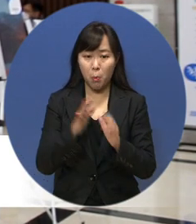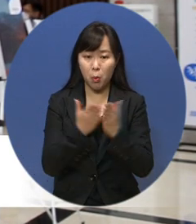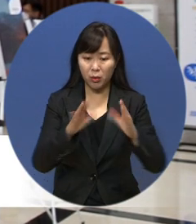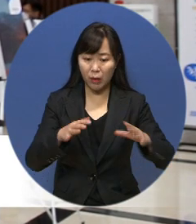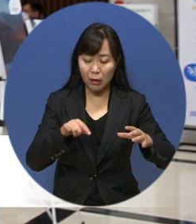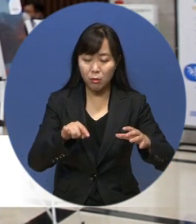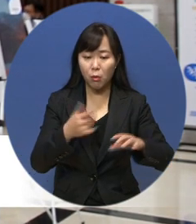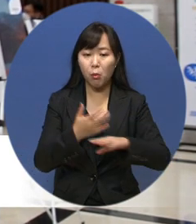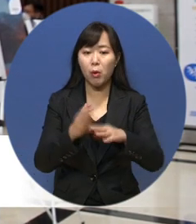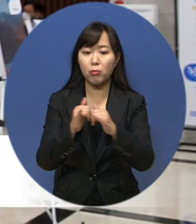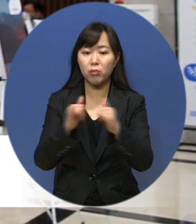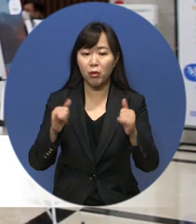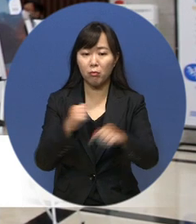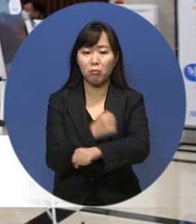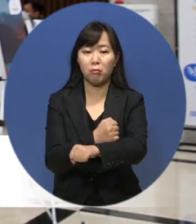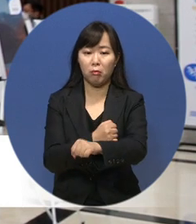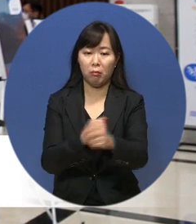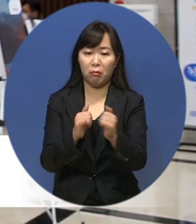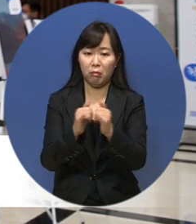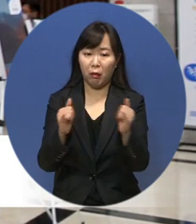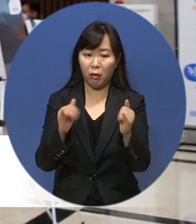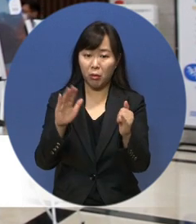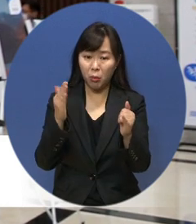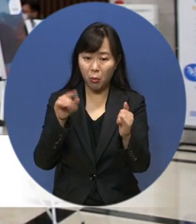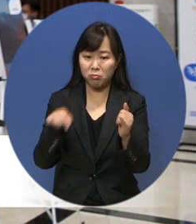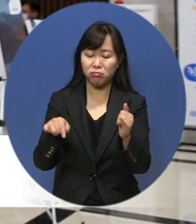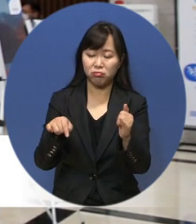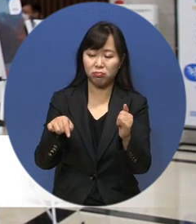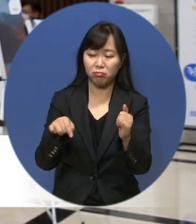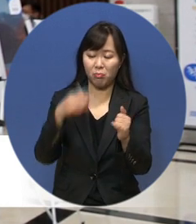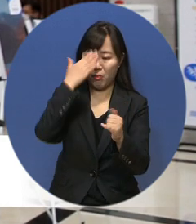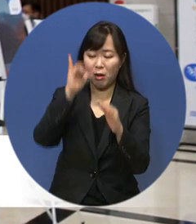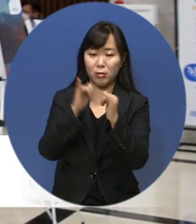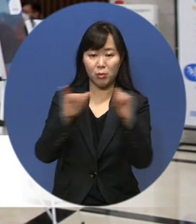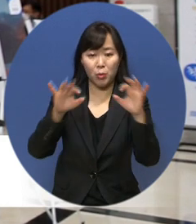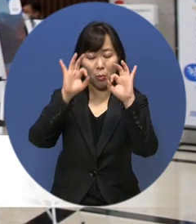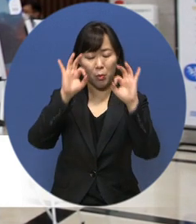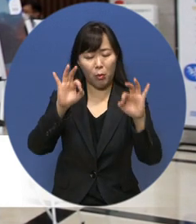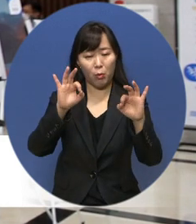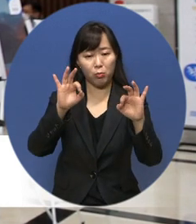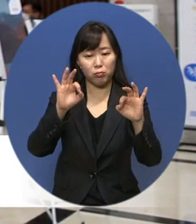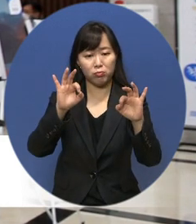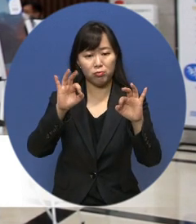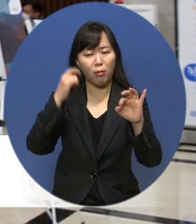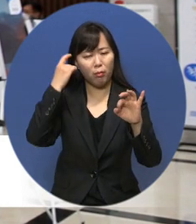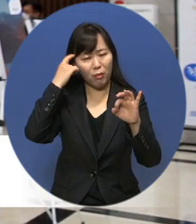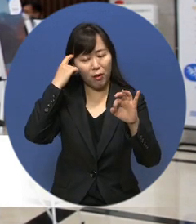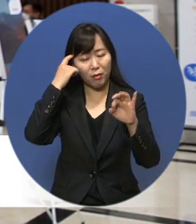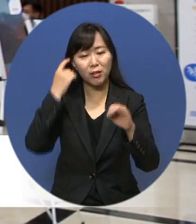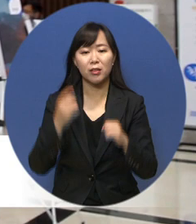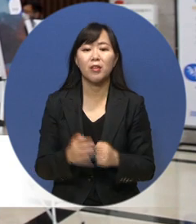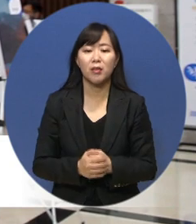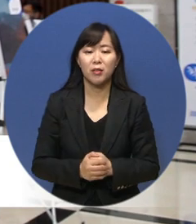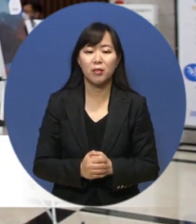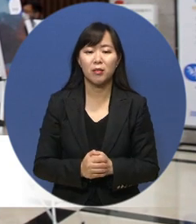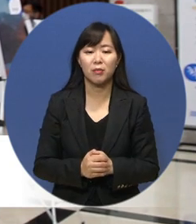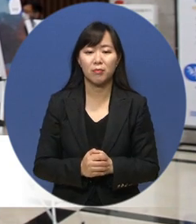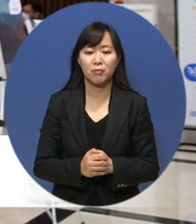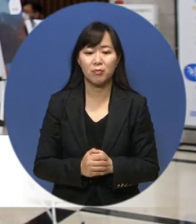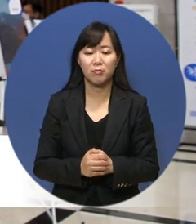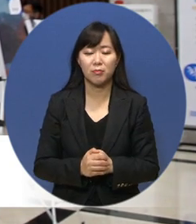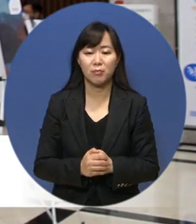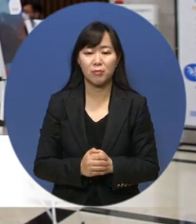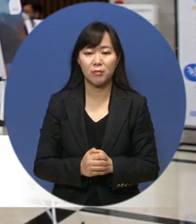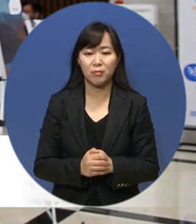이방인이 되고 어 대부분의 한국 사람들도 2분들을 동포 라기보다는 그냥 외국인 노동자 다른